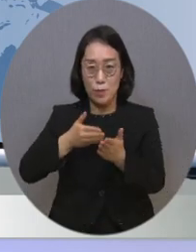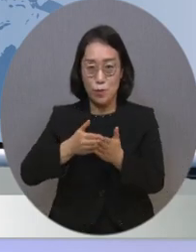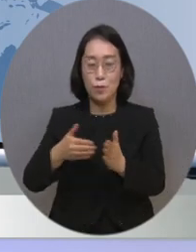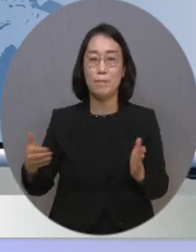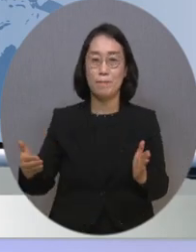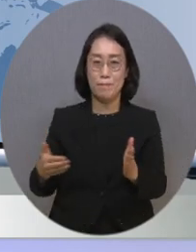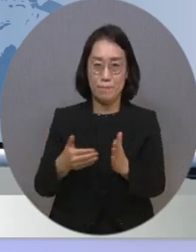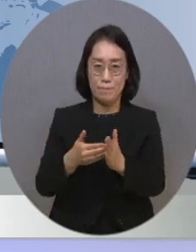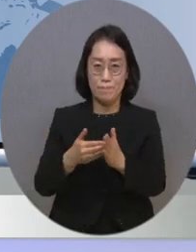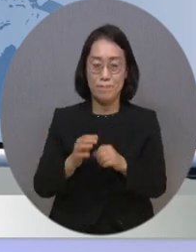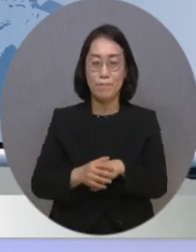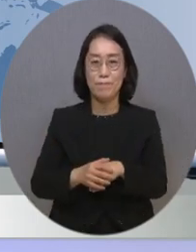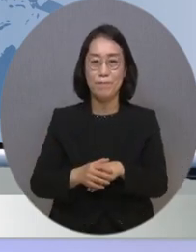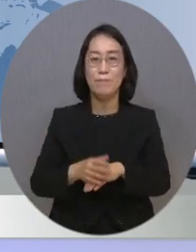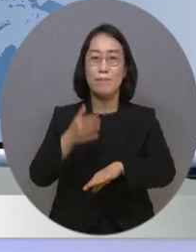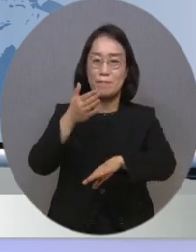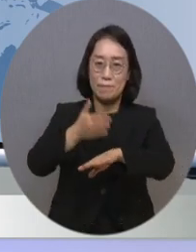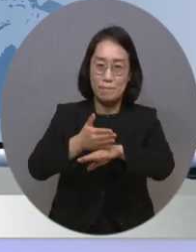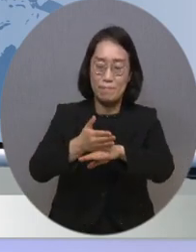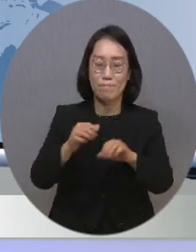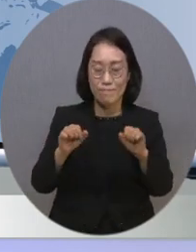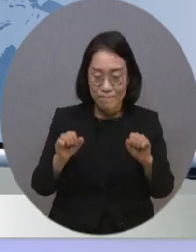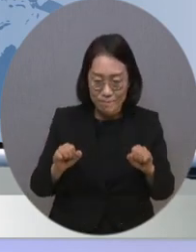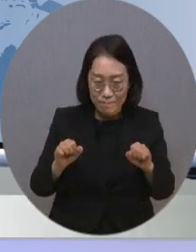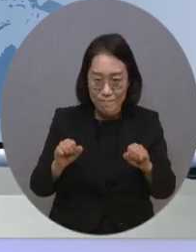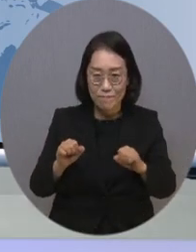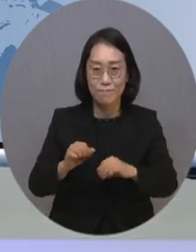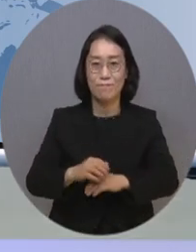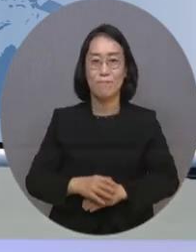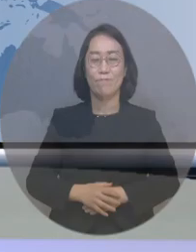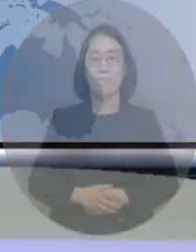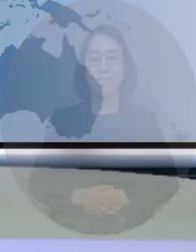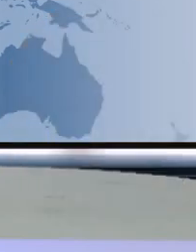24를 마칩니다. 시청해주신 여러분 고맙습니다.